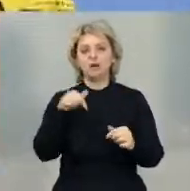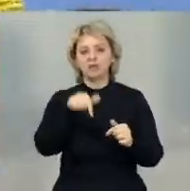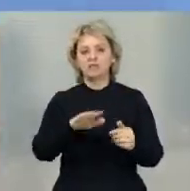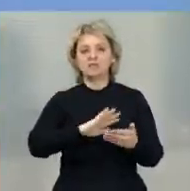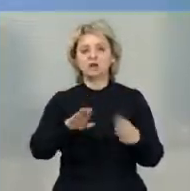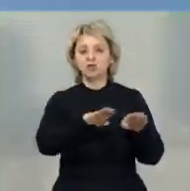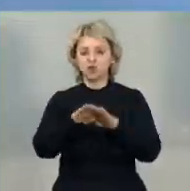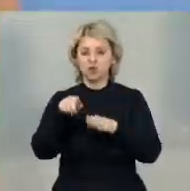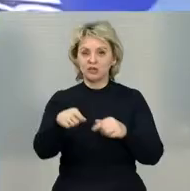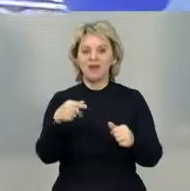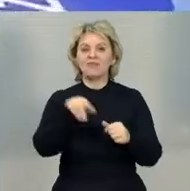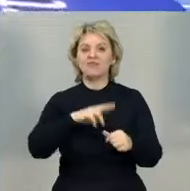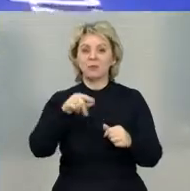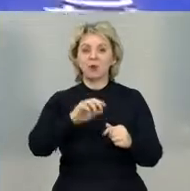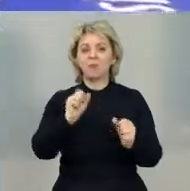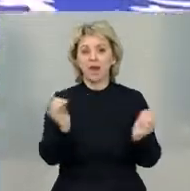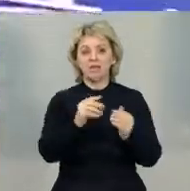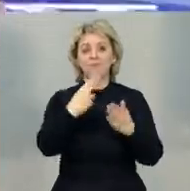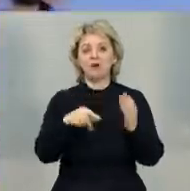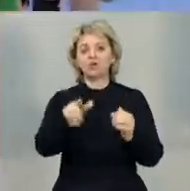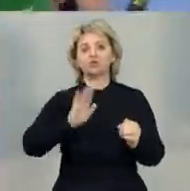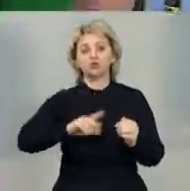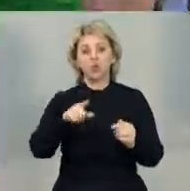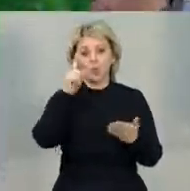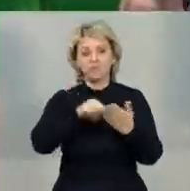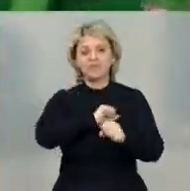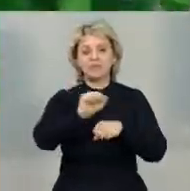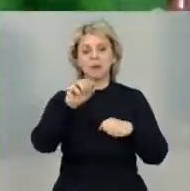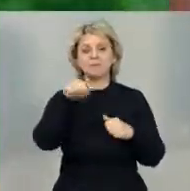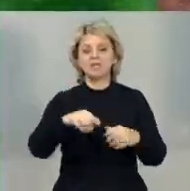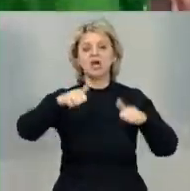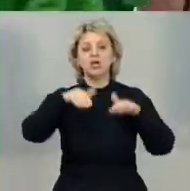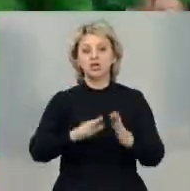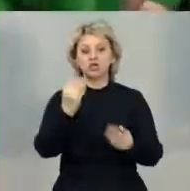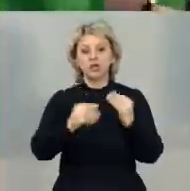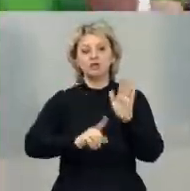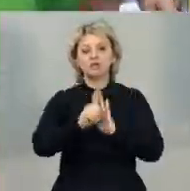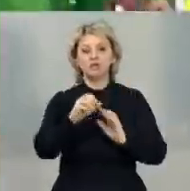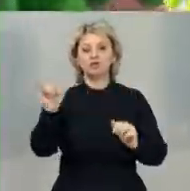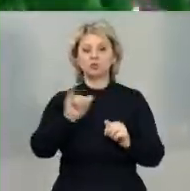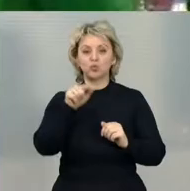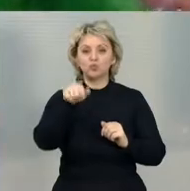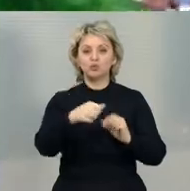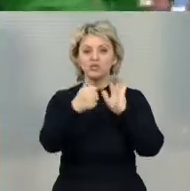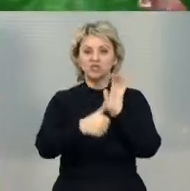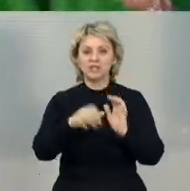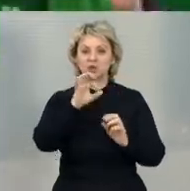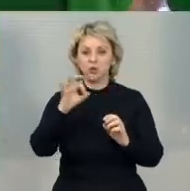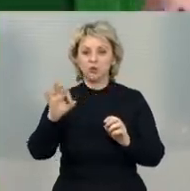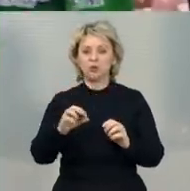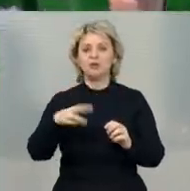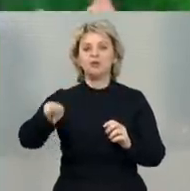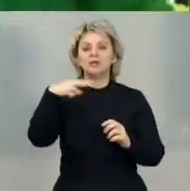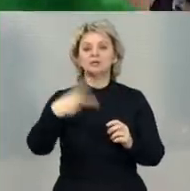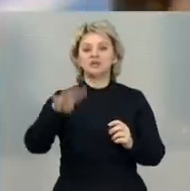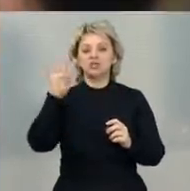устраивает даже ничья и минимальное поражение. Но ждем, конечно, уверенной победы. Решающий матч начнется в субботу в 16:00.